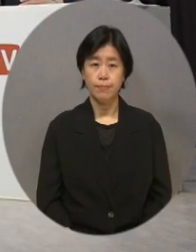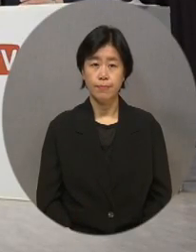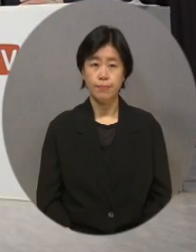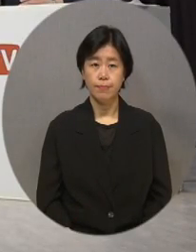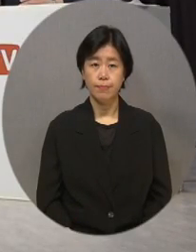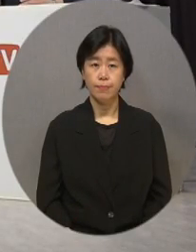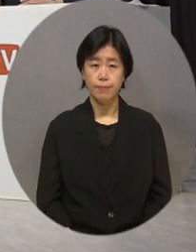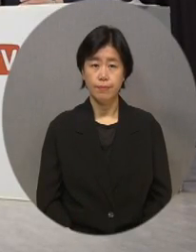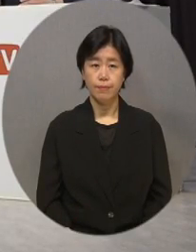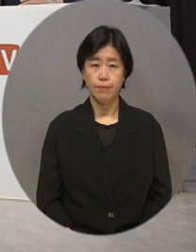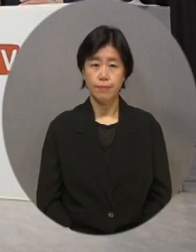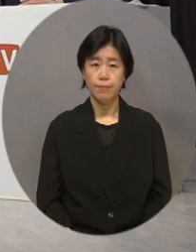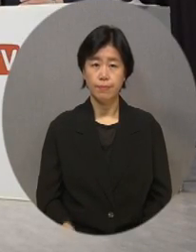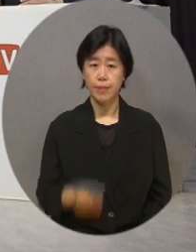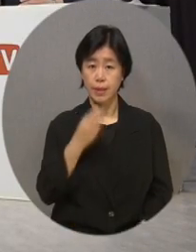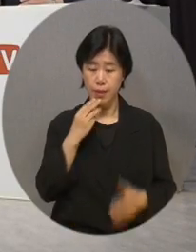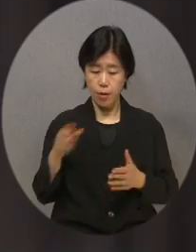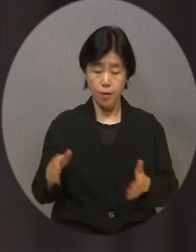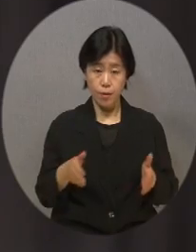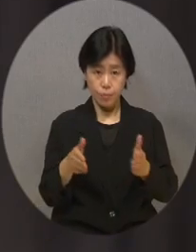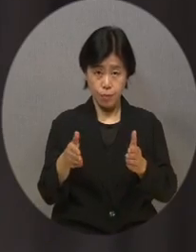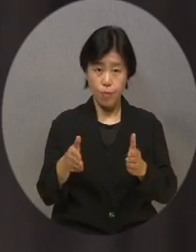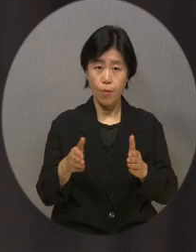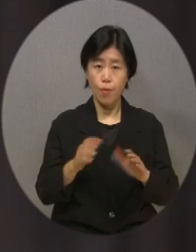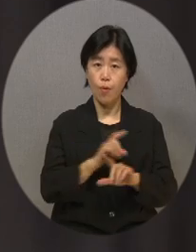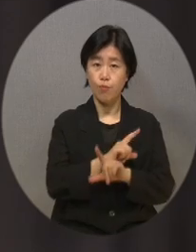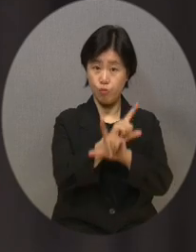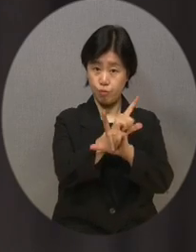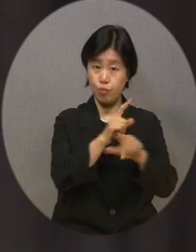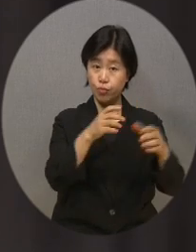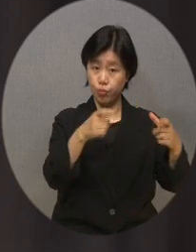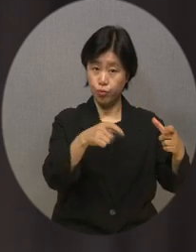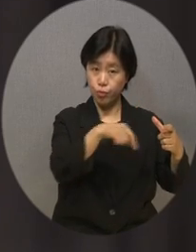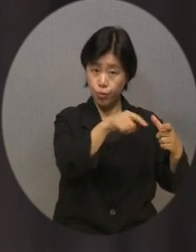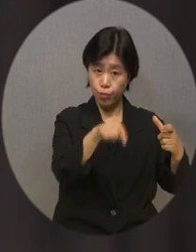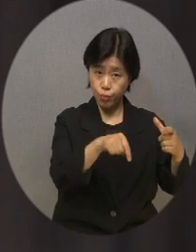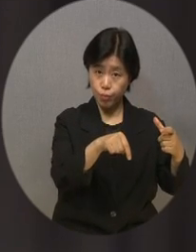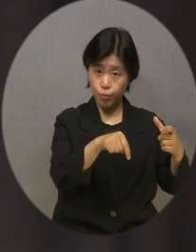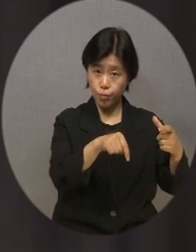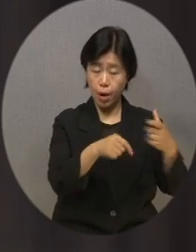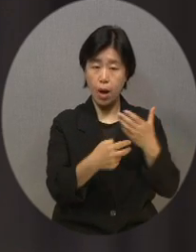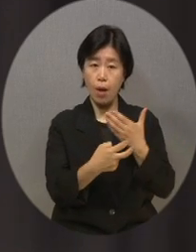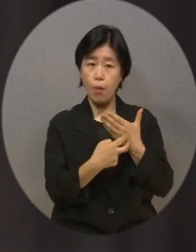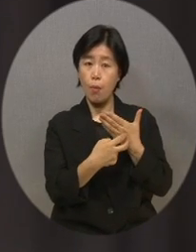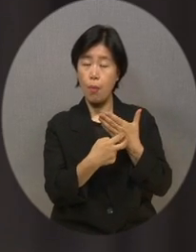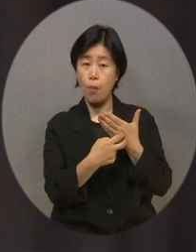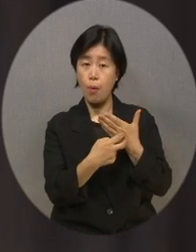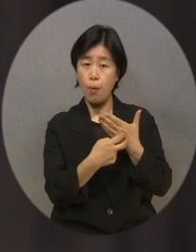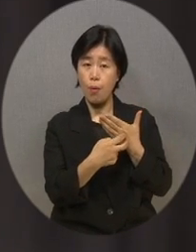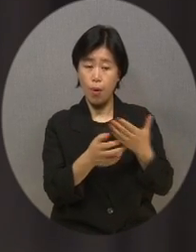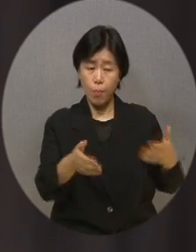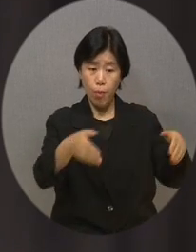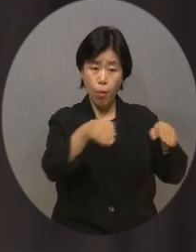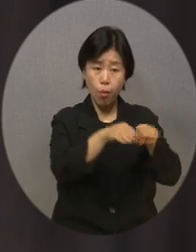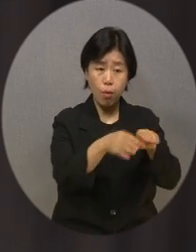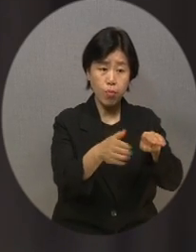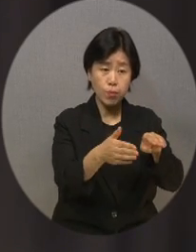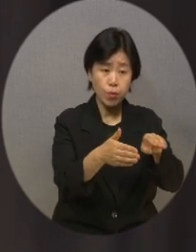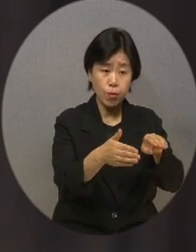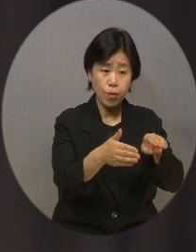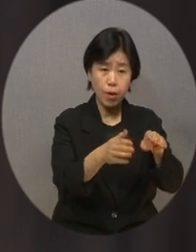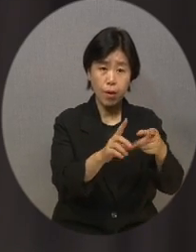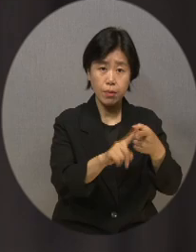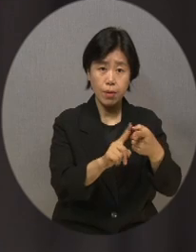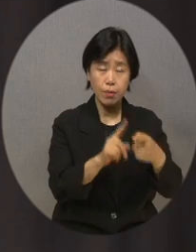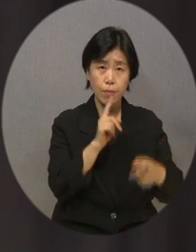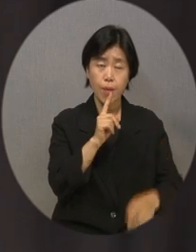처음에 이 경기도 북부에 대한 의료 이 공백 문제를 말씀하시다가 갑자기 의사가 돈을 많이 번다